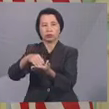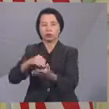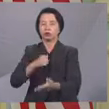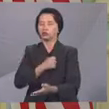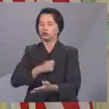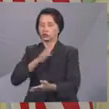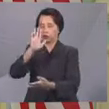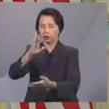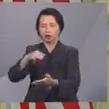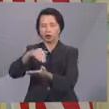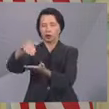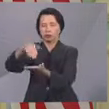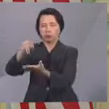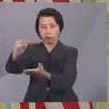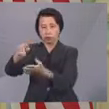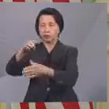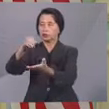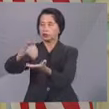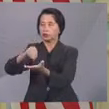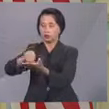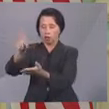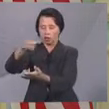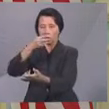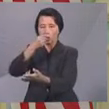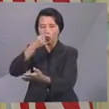Di Bukit Jalil, sorry. Di Bukit Jalil. Di Bukit Jalil.